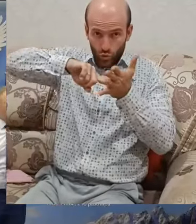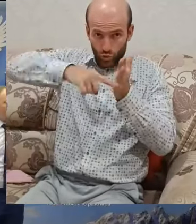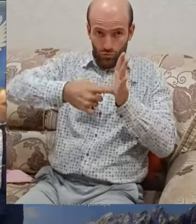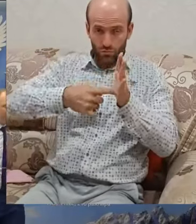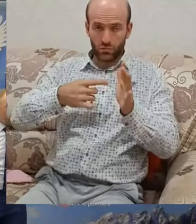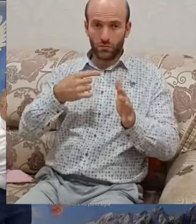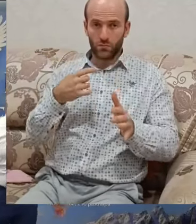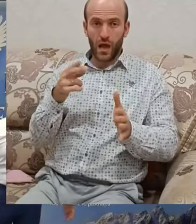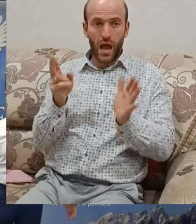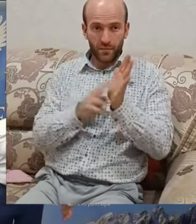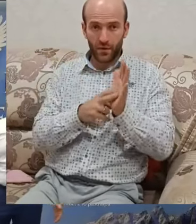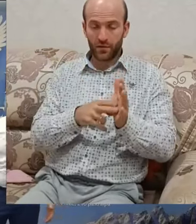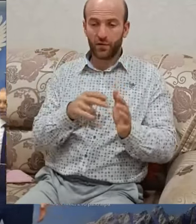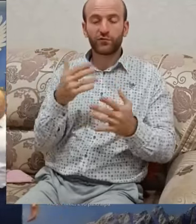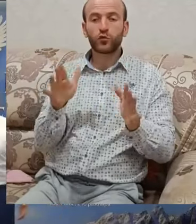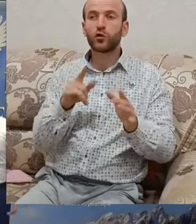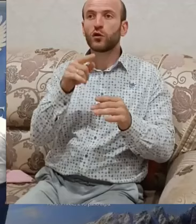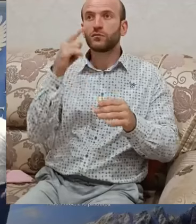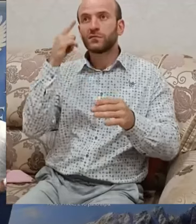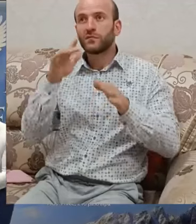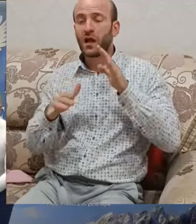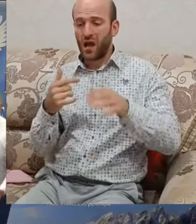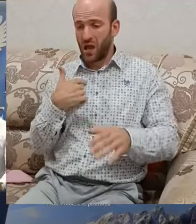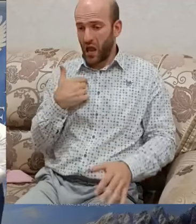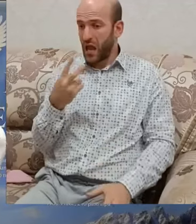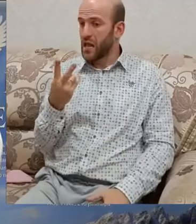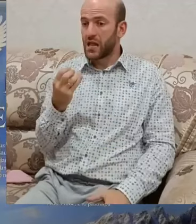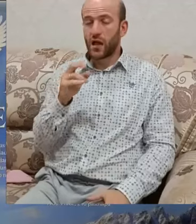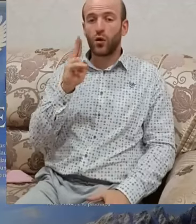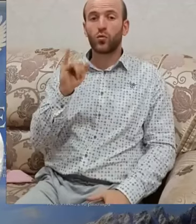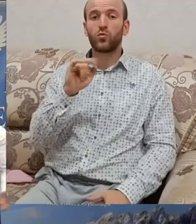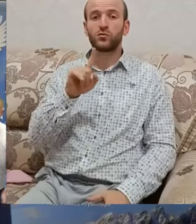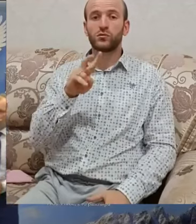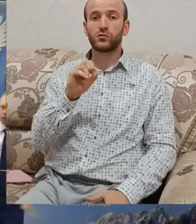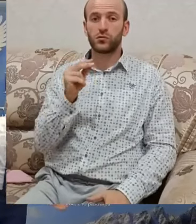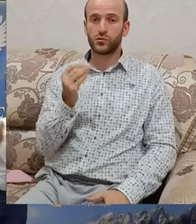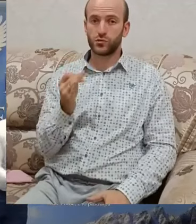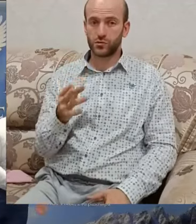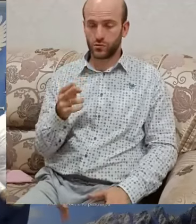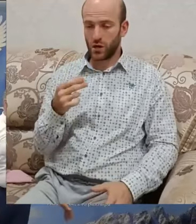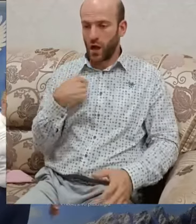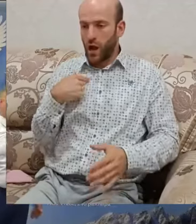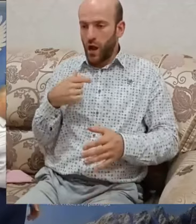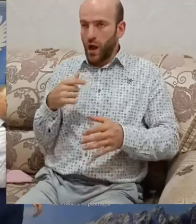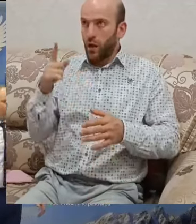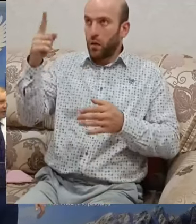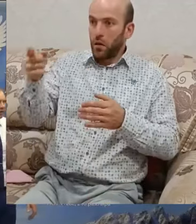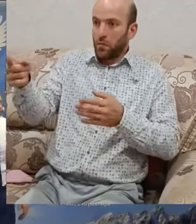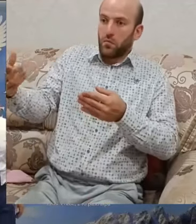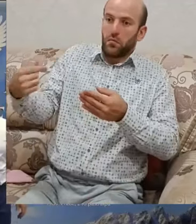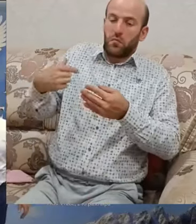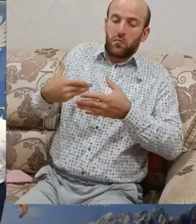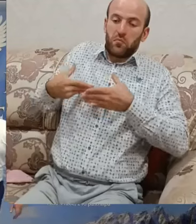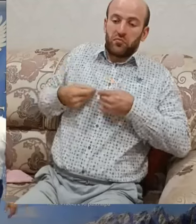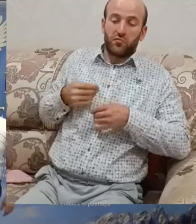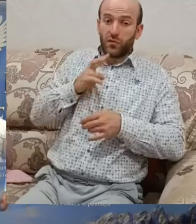žiogai, mes ne dar kažkas. Мы не кузнечки, мы не ещё кто-то. Dievas atidavė juos į mūsų rankas. Бог отдал их в наши